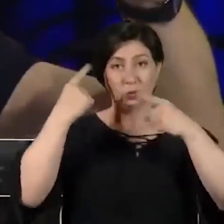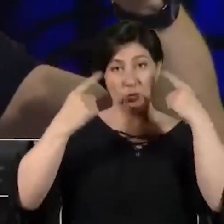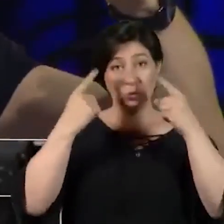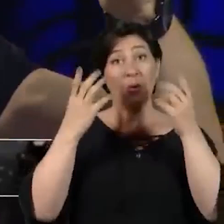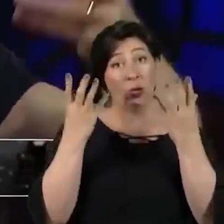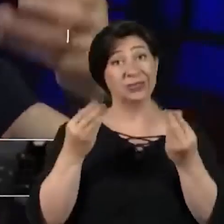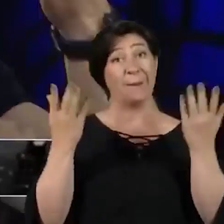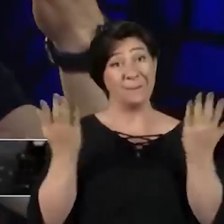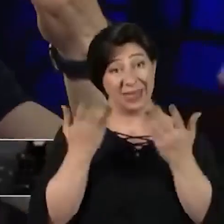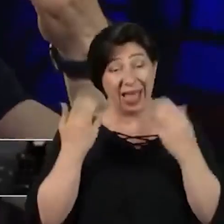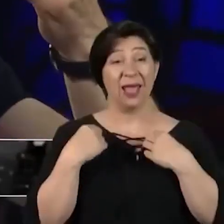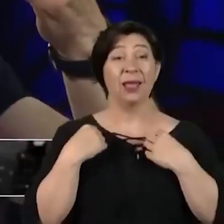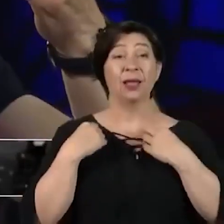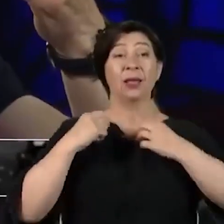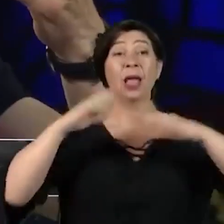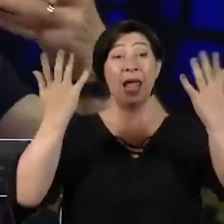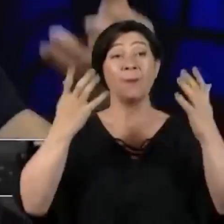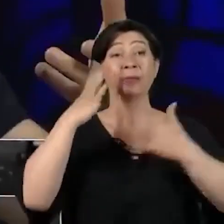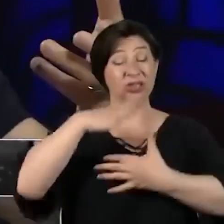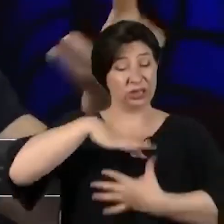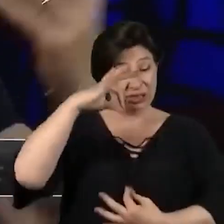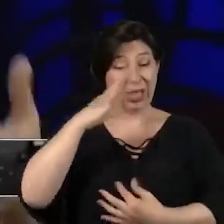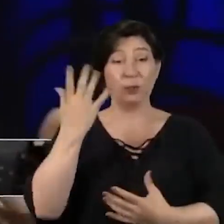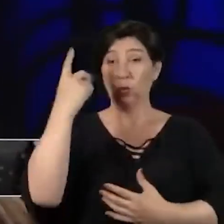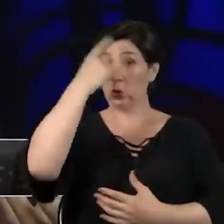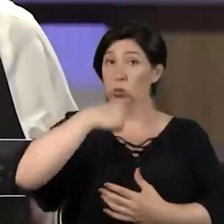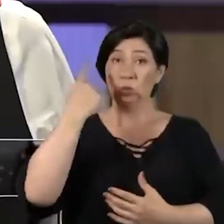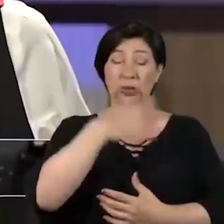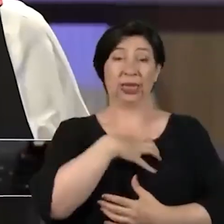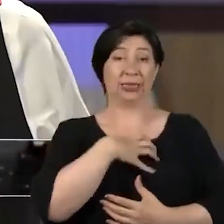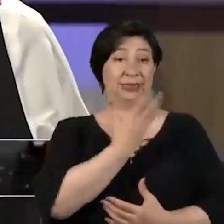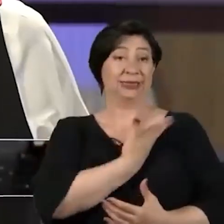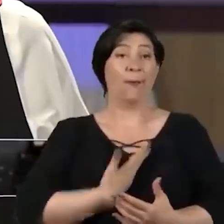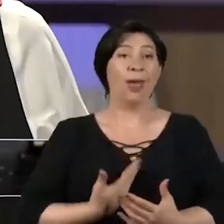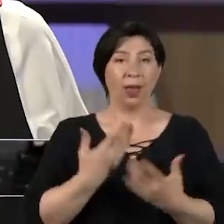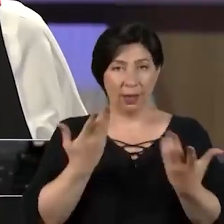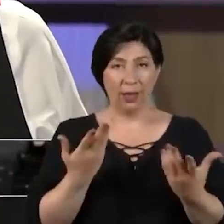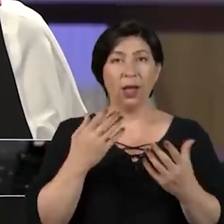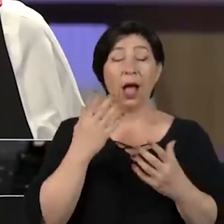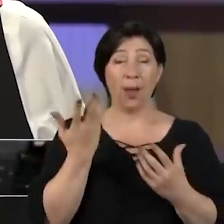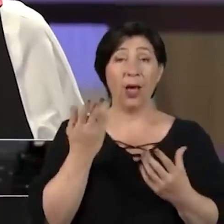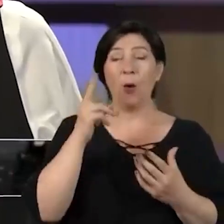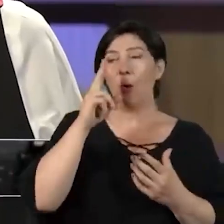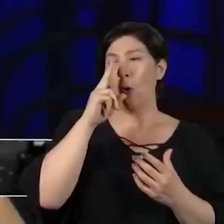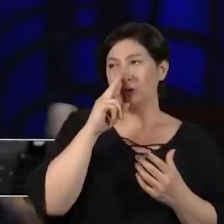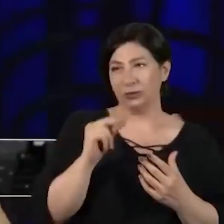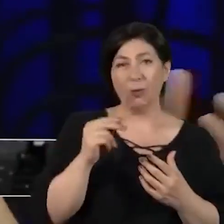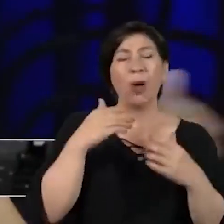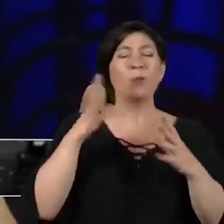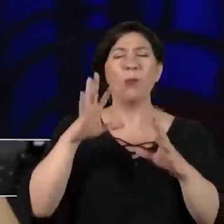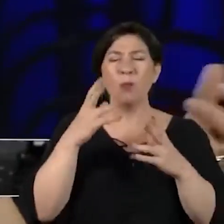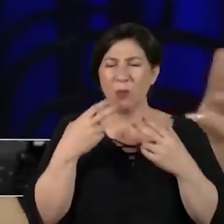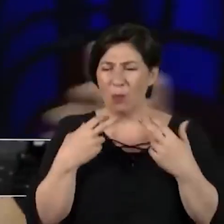görünür de öyle olsa bile hem, aslında hem görüntüsü ya da hem de kişiliği. Evet. Esas altta yatan şey hani tam tersi bir boşluk hissi. Hani bir boşluk